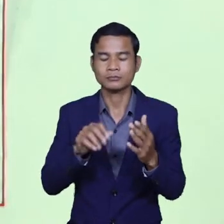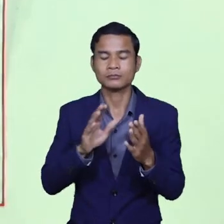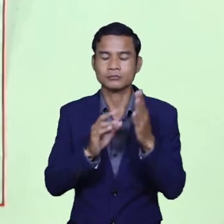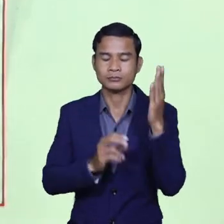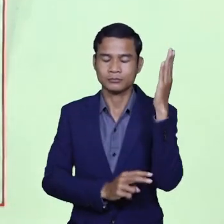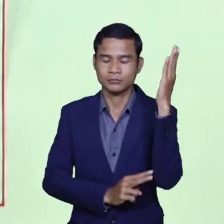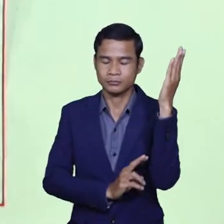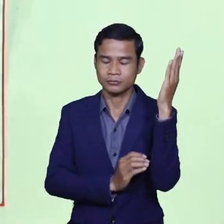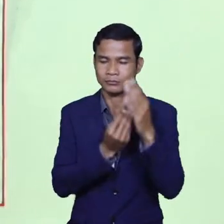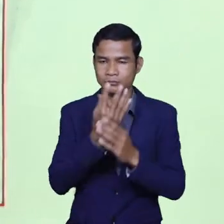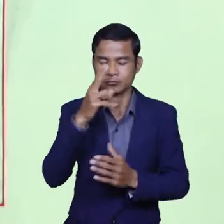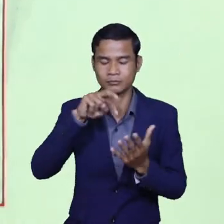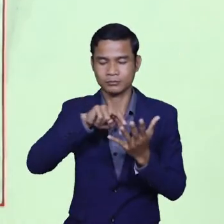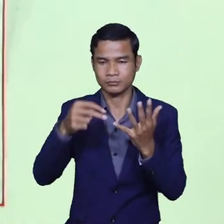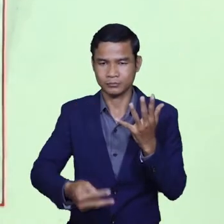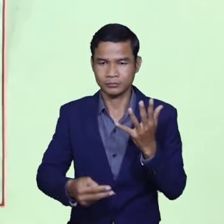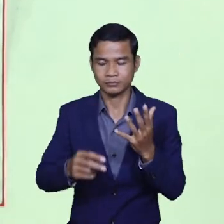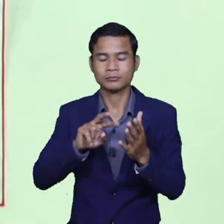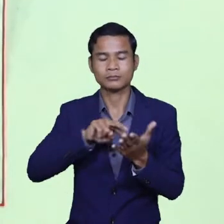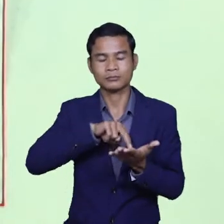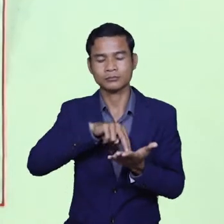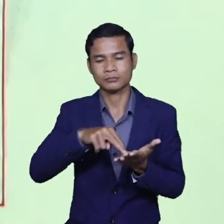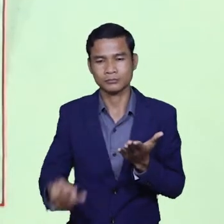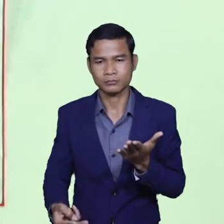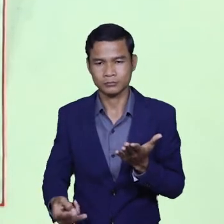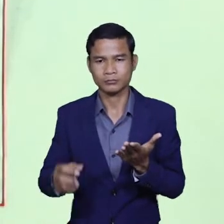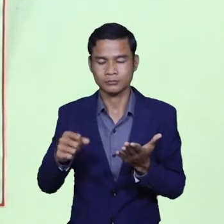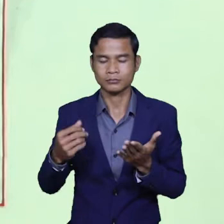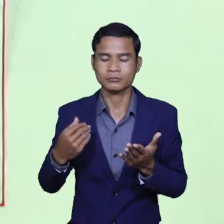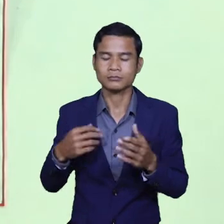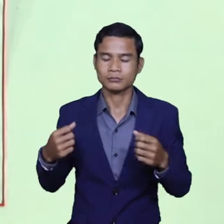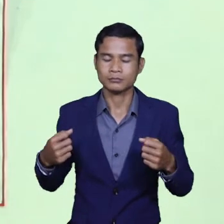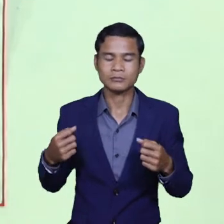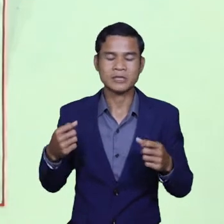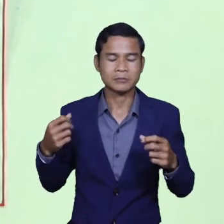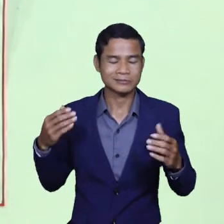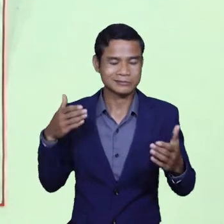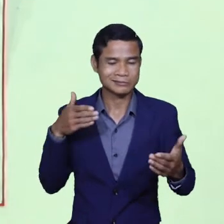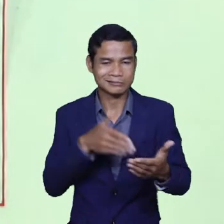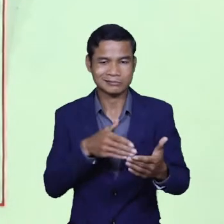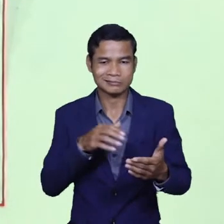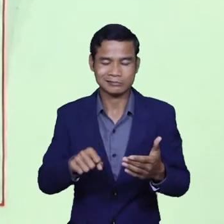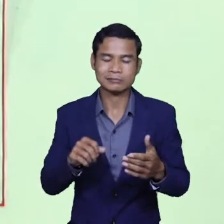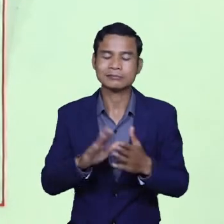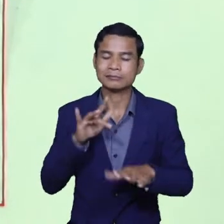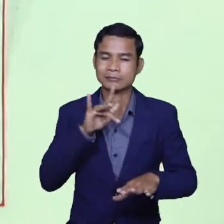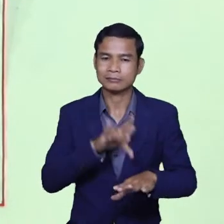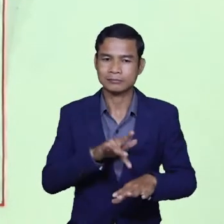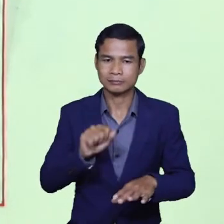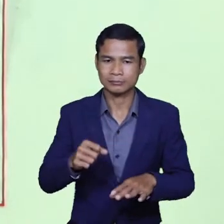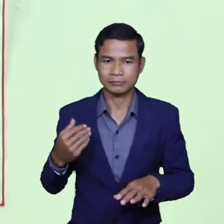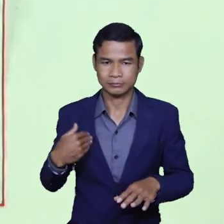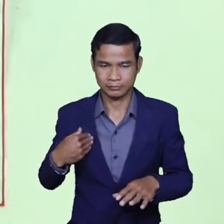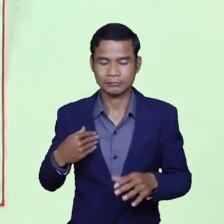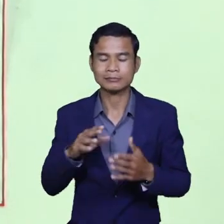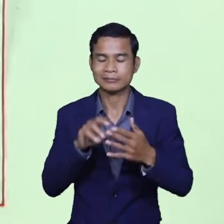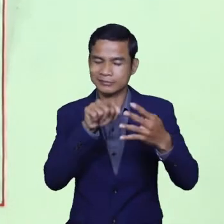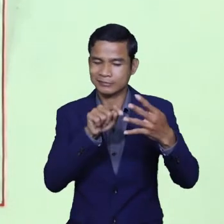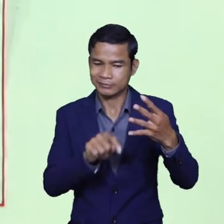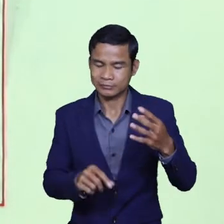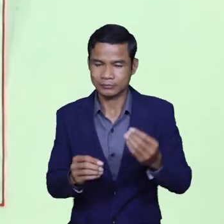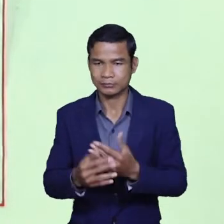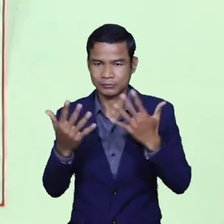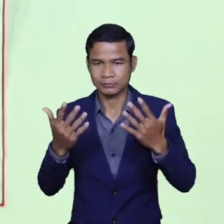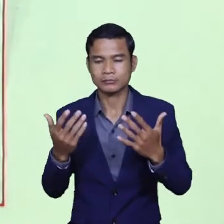ឈើការរអិលចាការបុកឬប៉ះទង្គិចចាហើយចានៅមានចាចំណុចជាច្រើនទៀតអញ្ចឹង